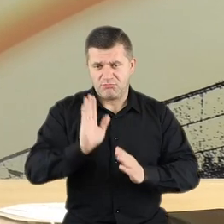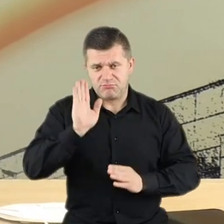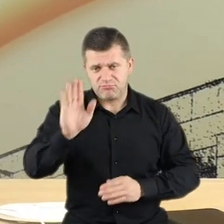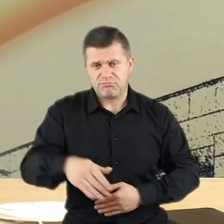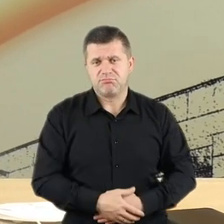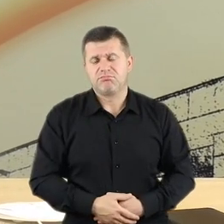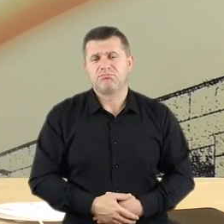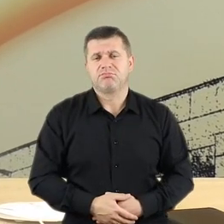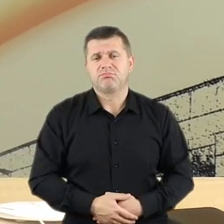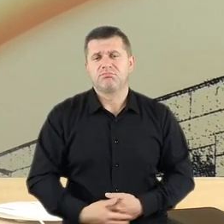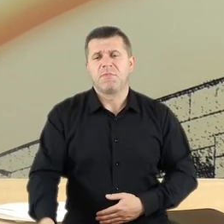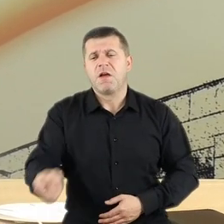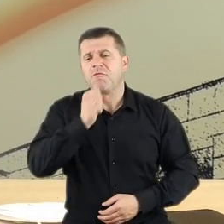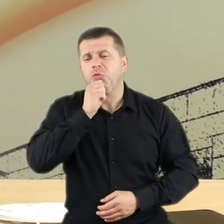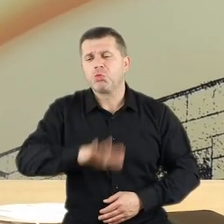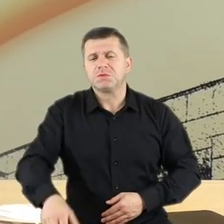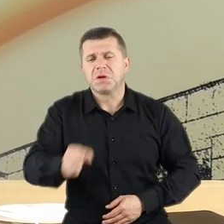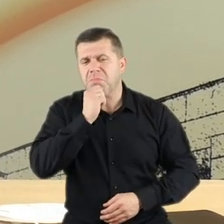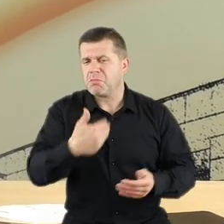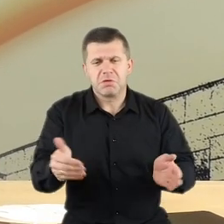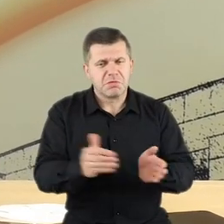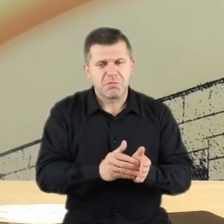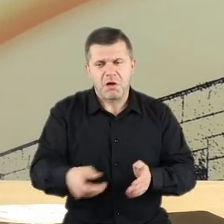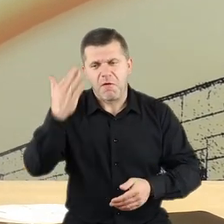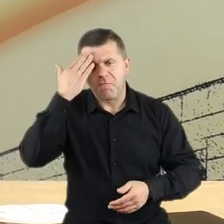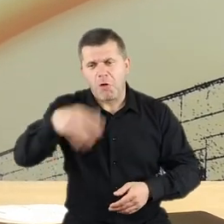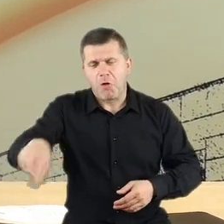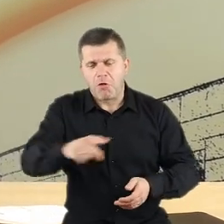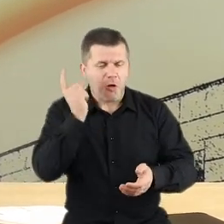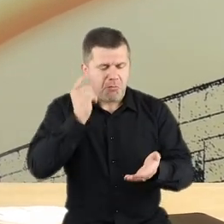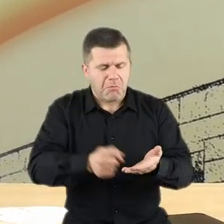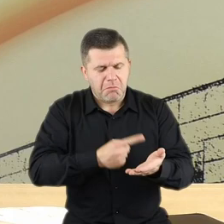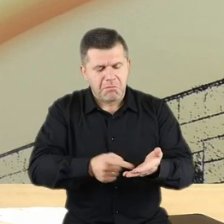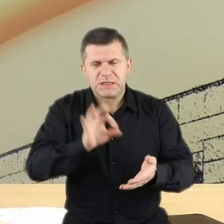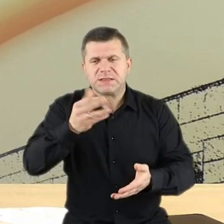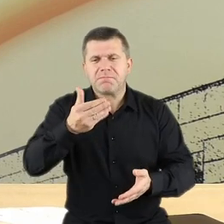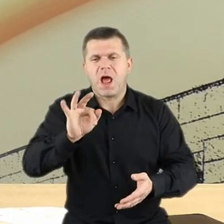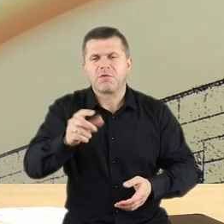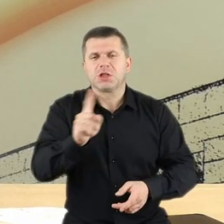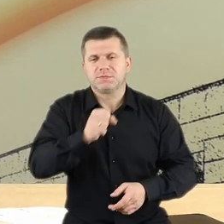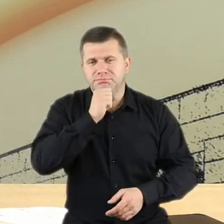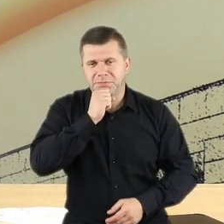wnuczki Już babci nie potrzebują Funny to wolę smartfona jak babcię